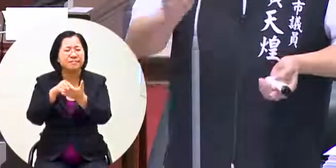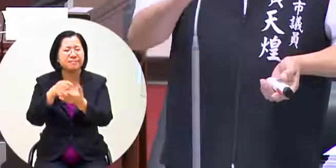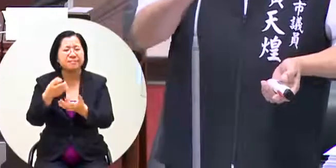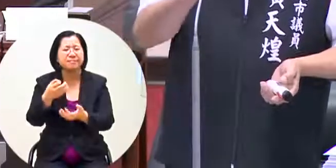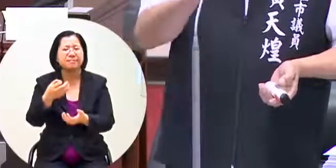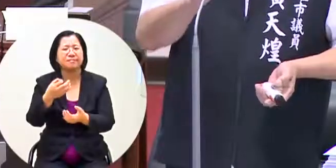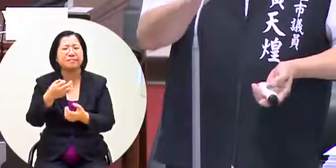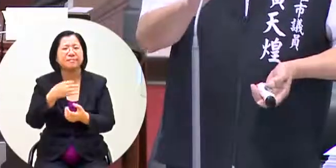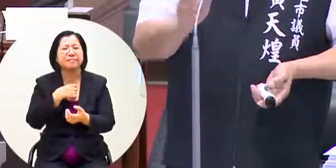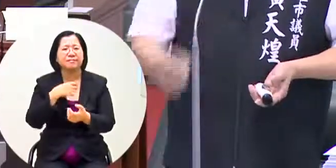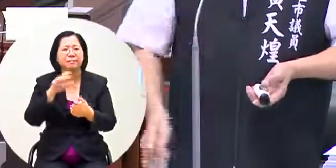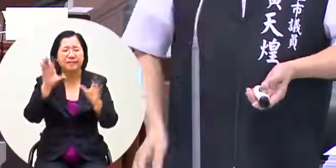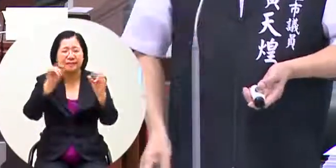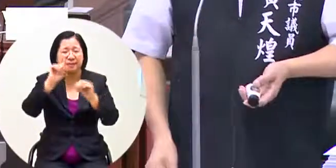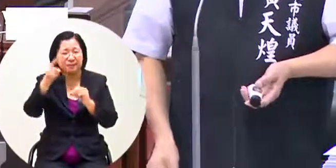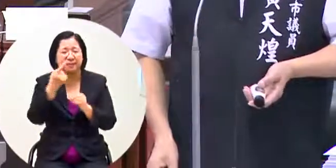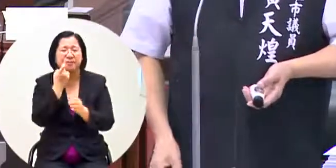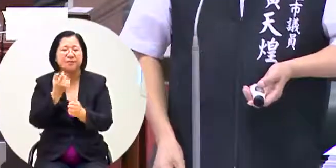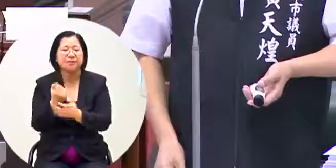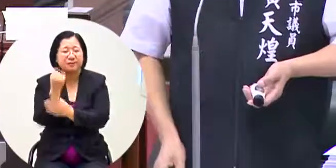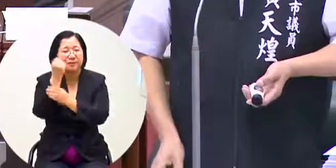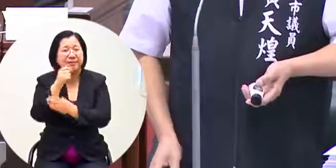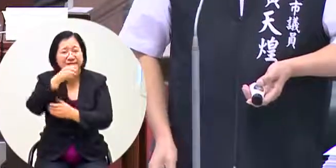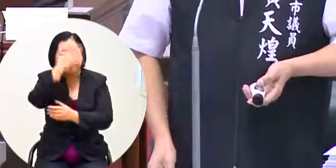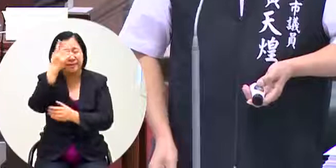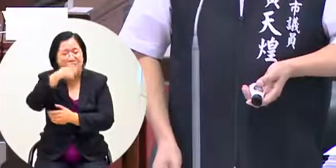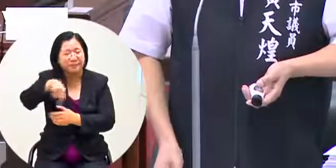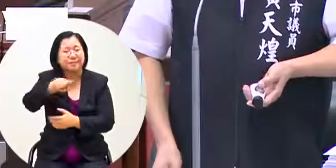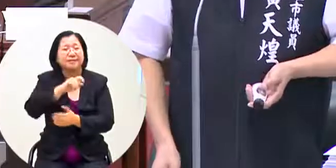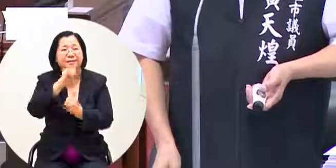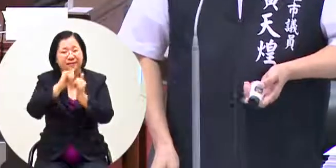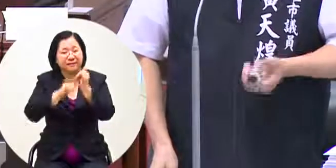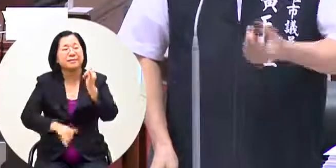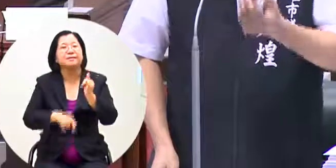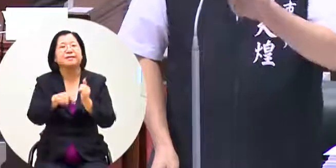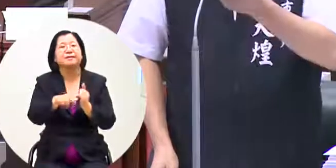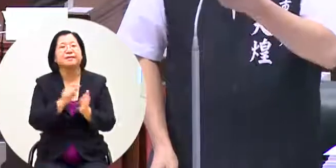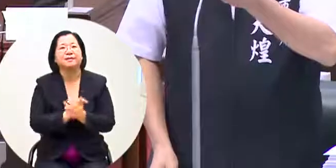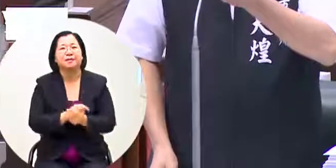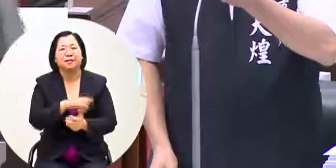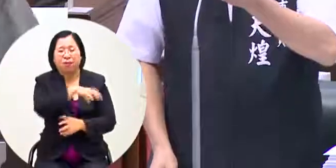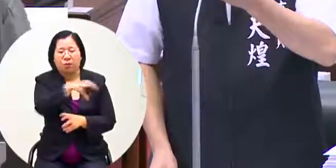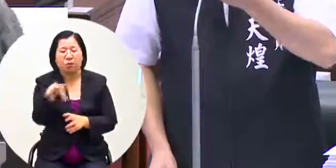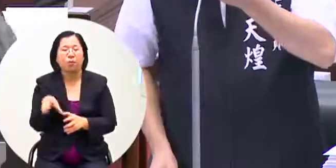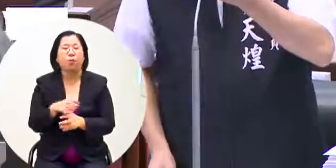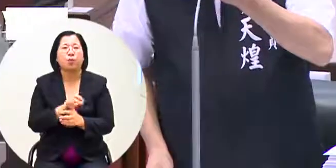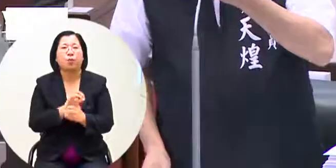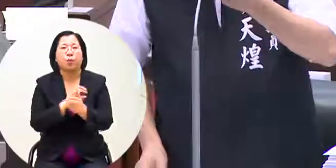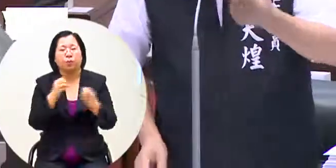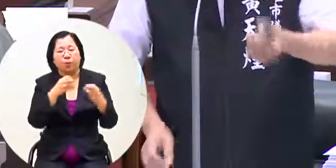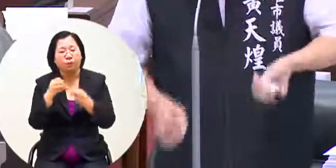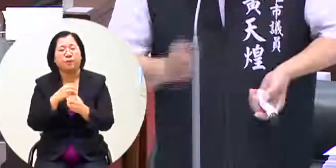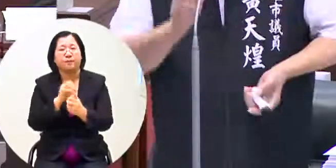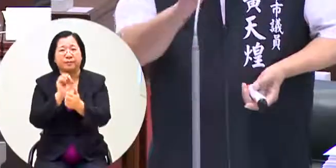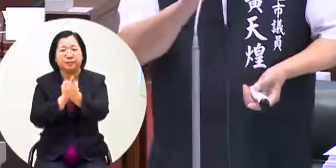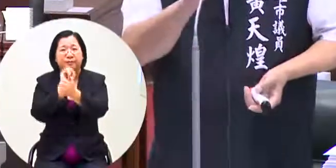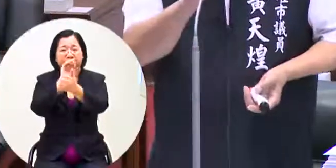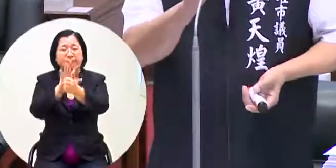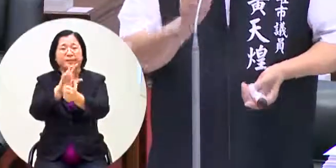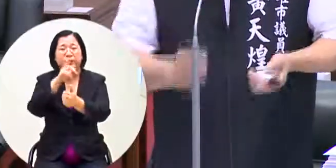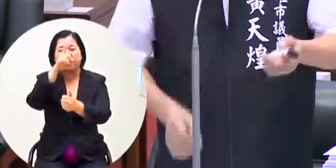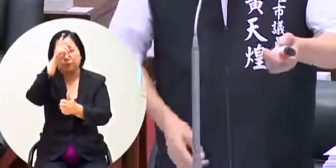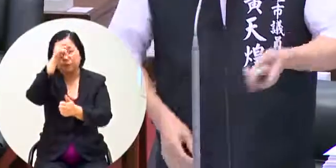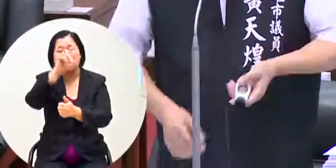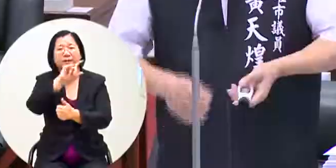代啊？这个我们三个局处讨论，好，结果再给黄议员报告，谢谢。 好，感谢咱市长吼，我